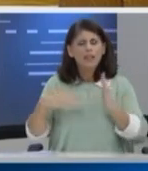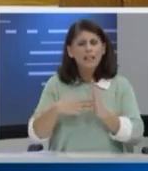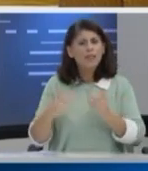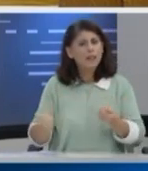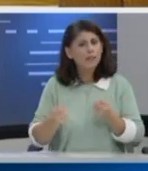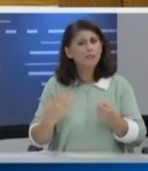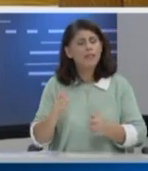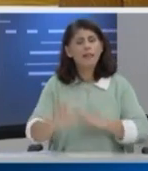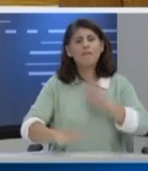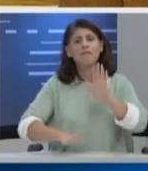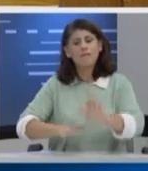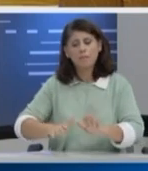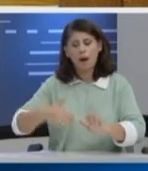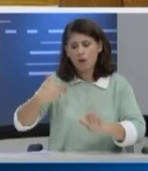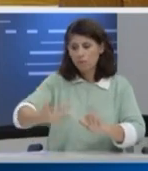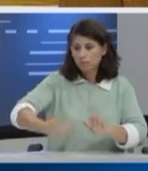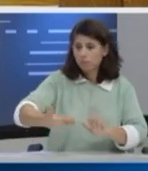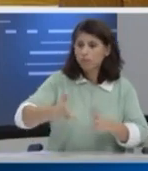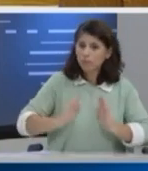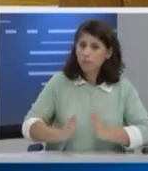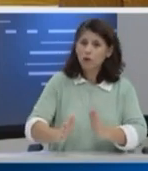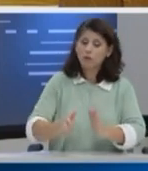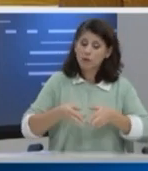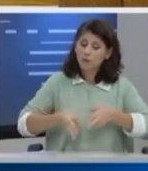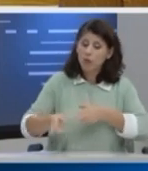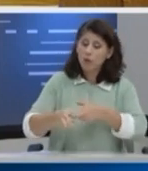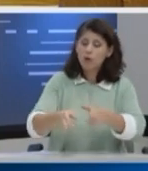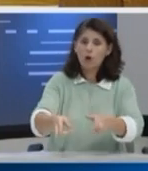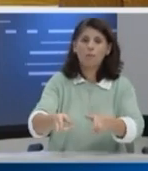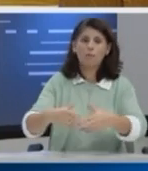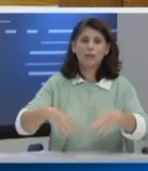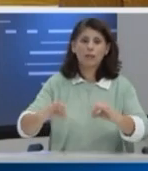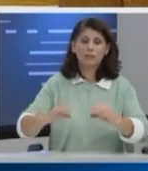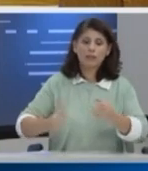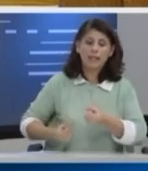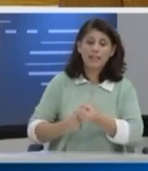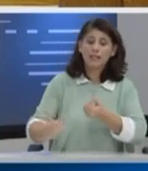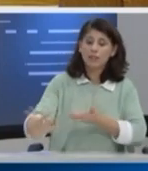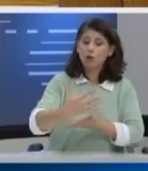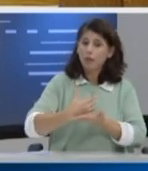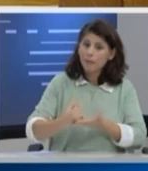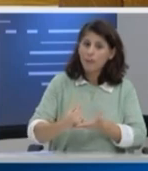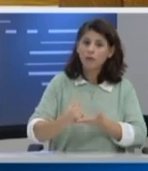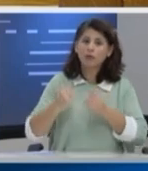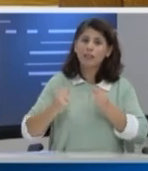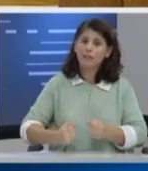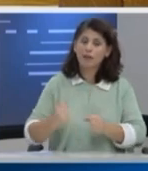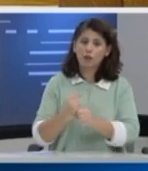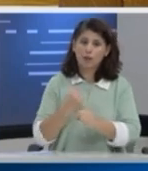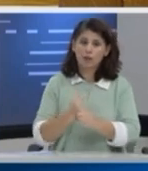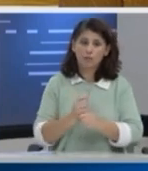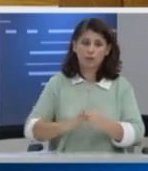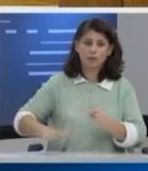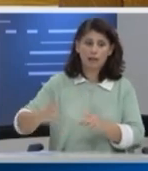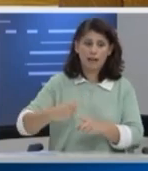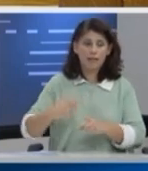και θα αποτελέσει ένα ακόμα βήμα στην πορεία που έχουμε χαράξει για την ενίσχυση του εισοδήματος και της θέσης των εργαζόμενων